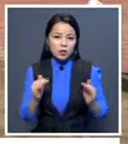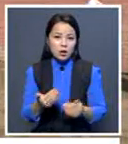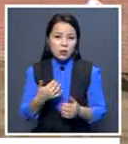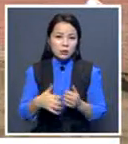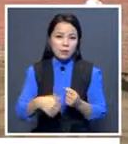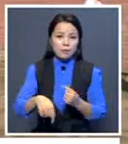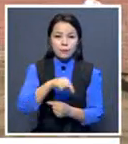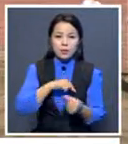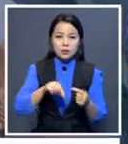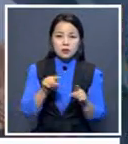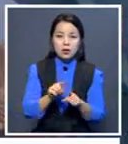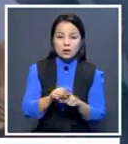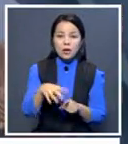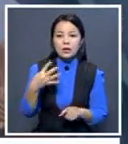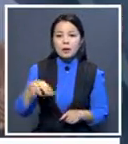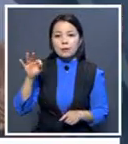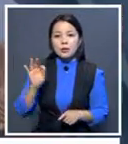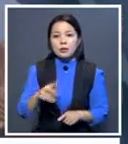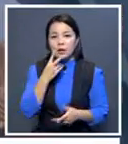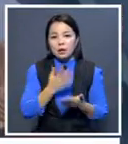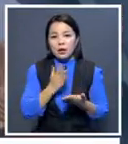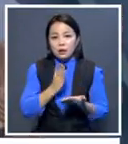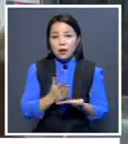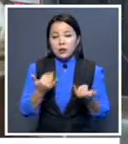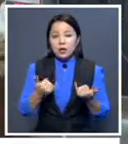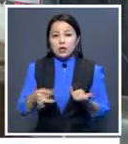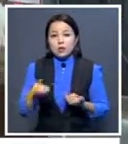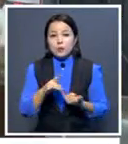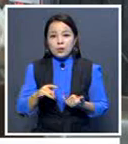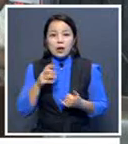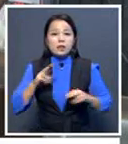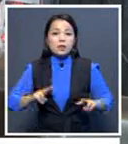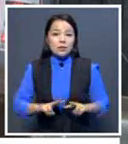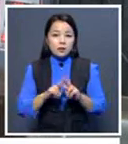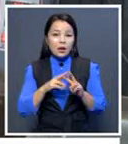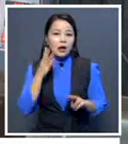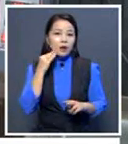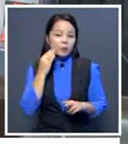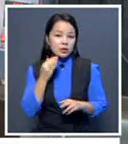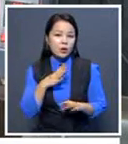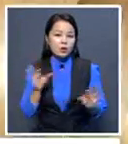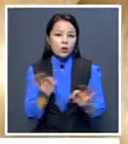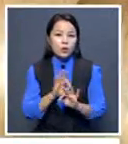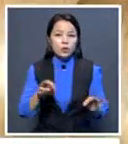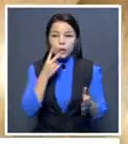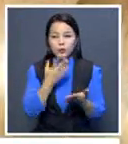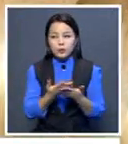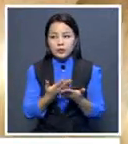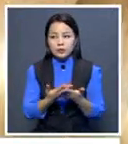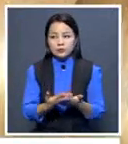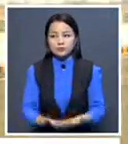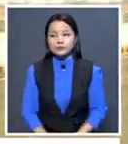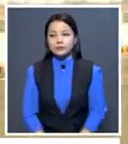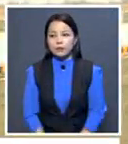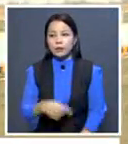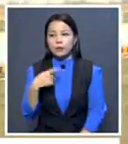жалпы өңірлік өнімдегі үлесі 40%. Бұл республика бойынша Астана мен Алматы қалаларынан кейінгі үздік көрсеткіш.